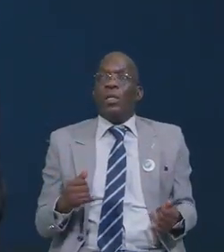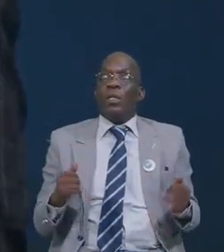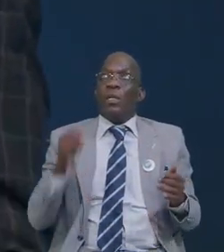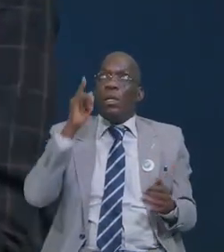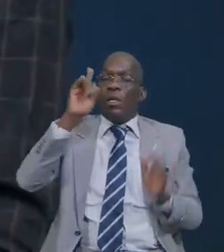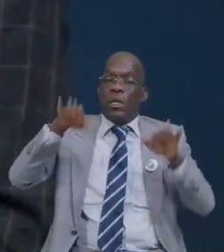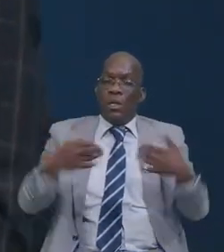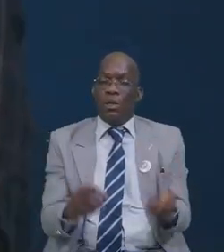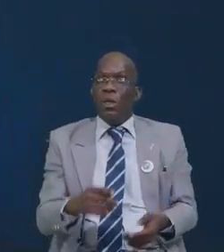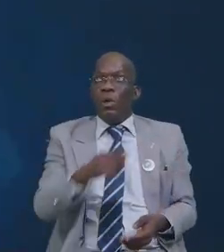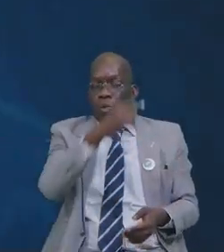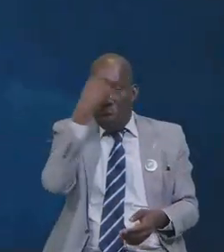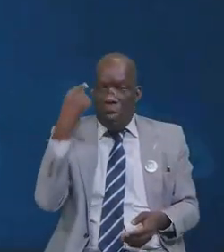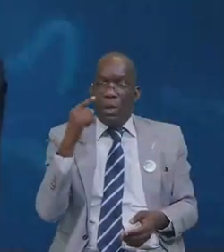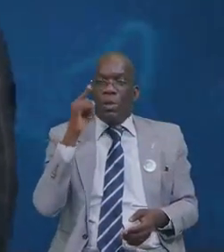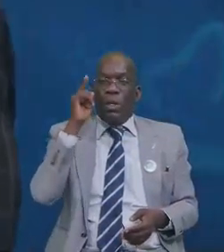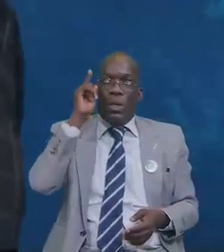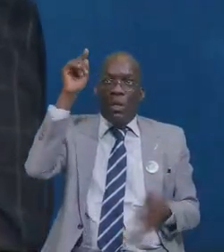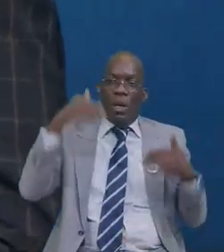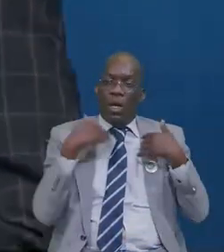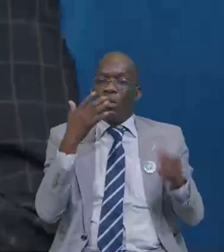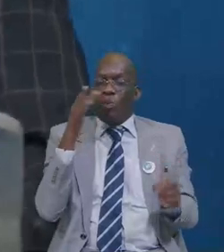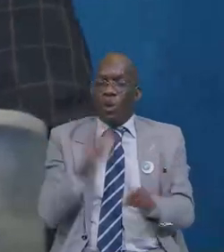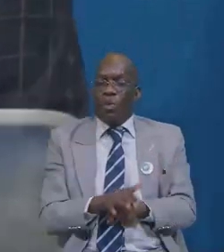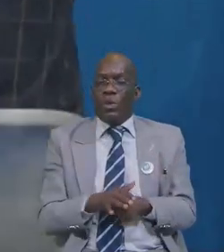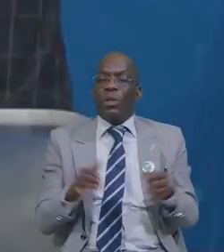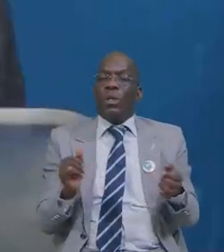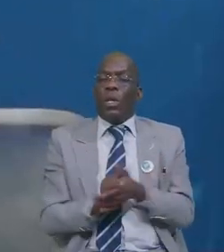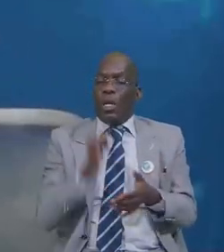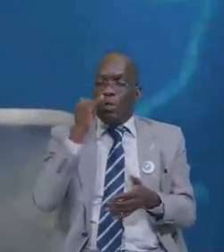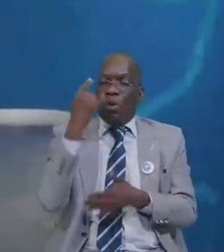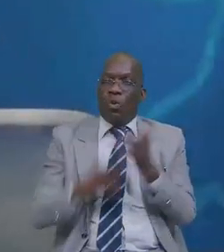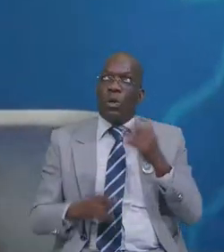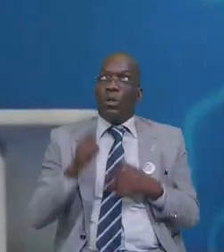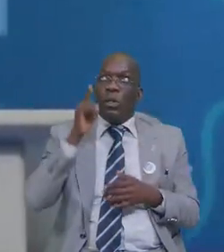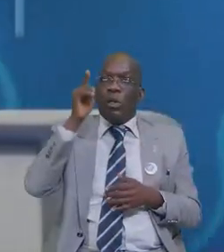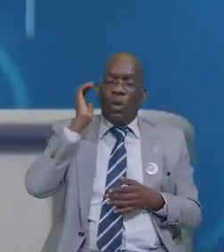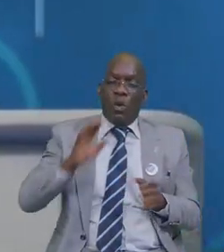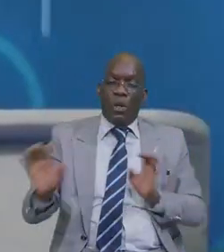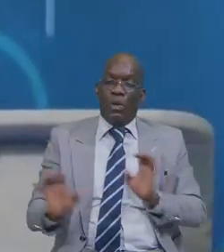donne. Parce qu'il a promis. Et c'est ce qu'il fera.